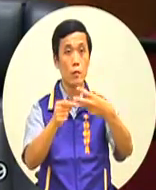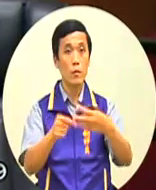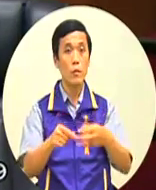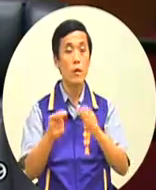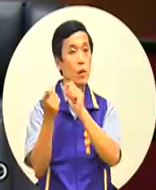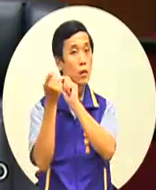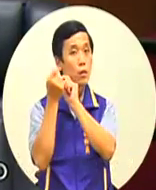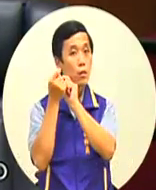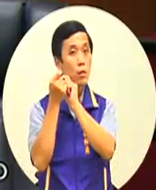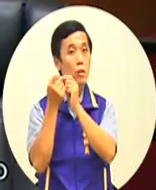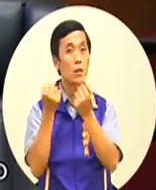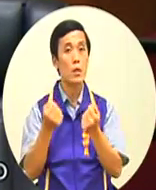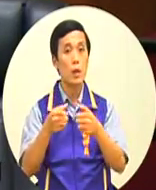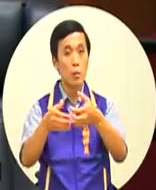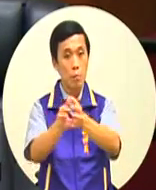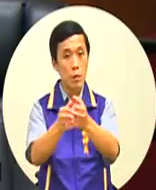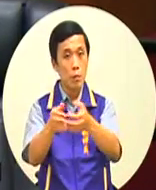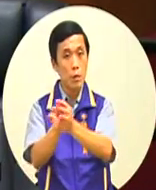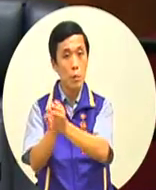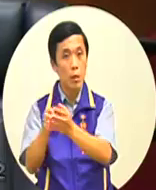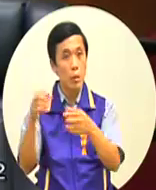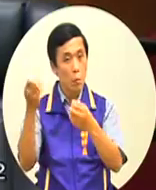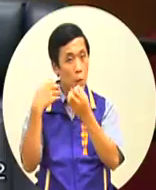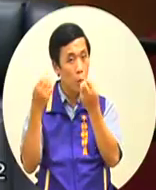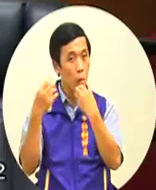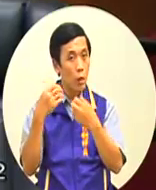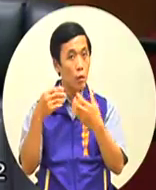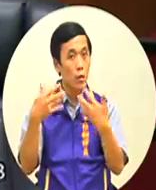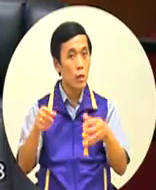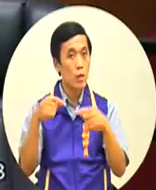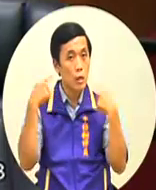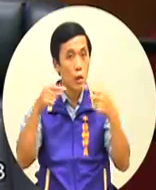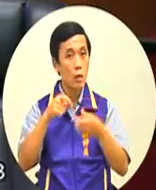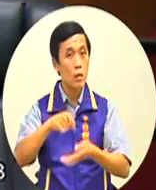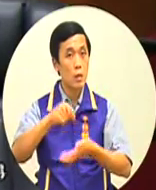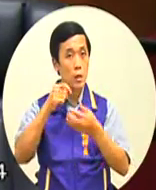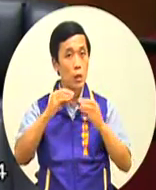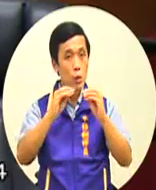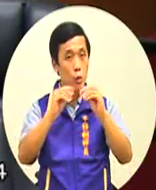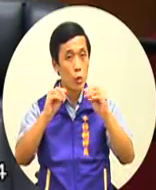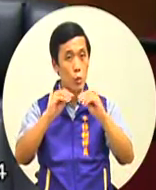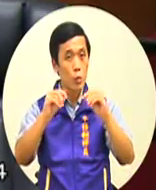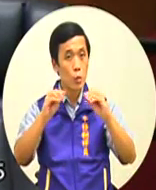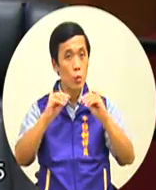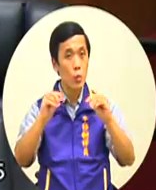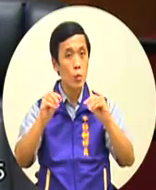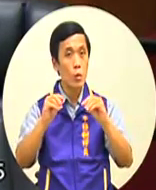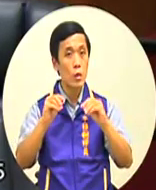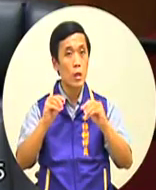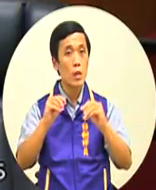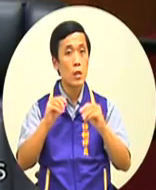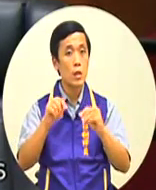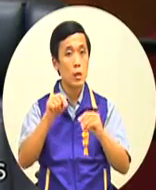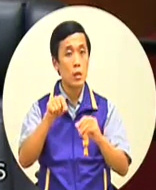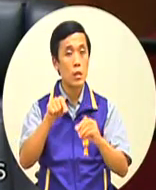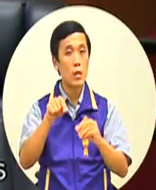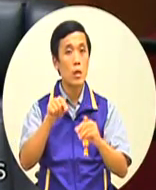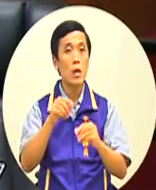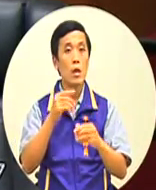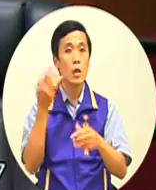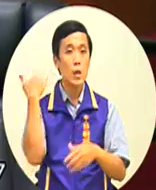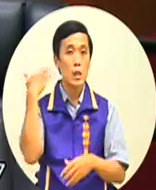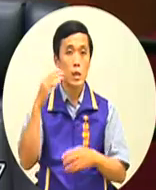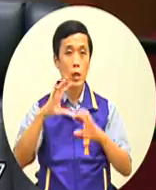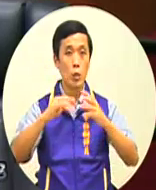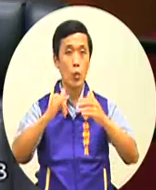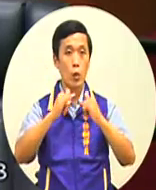最近在部落常听到土地征划编的状况了哈。这个土地征划编指的就是过去国民